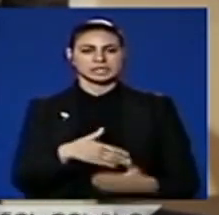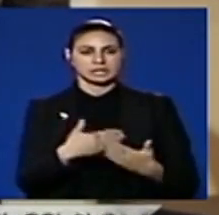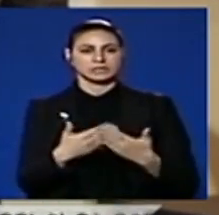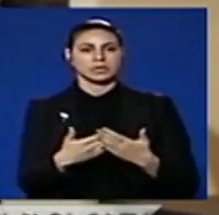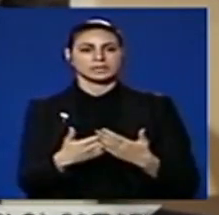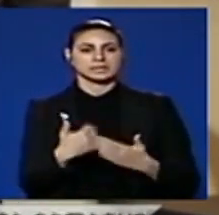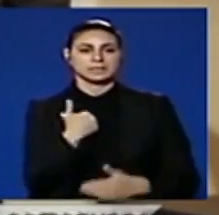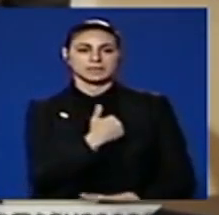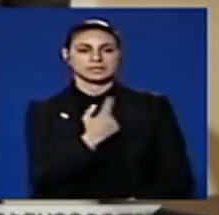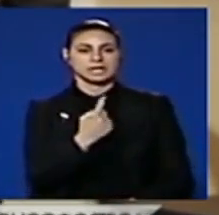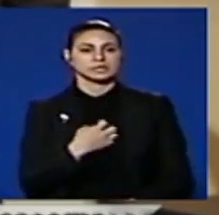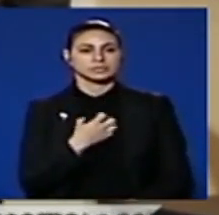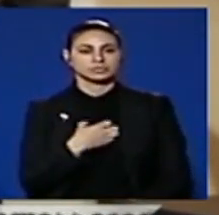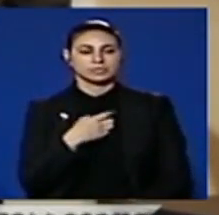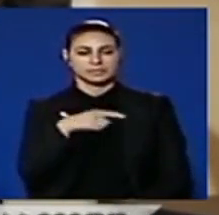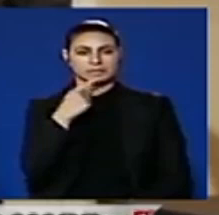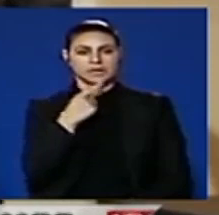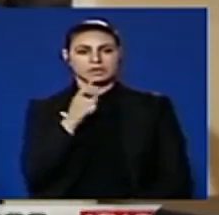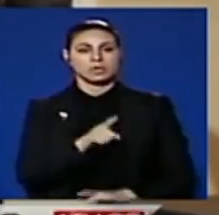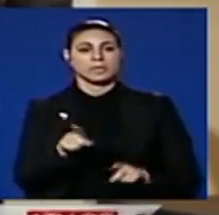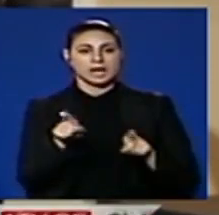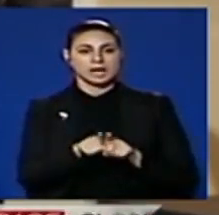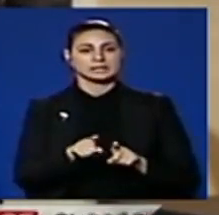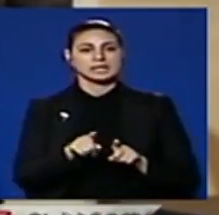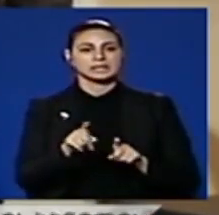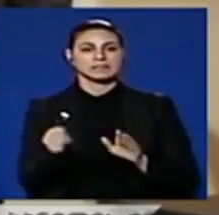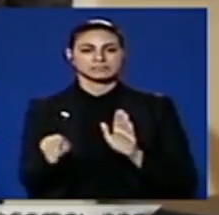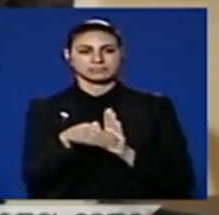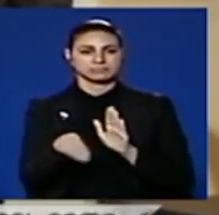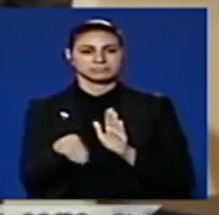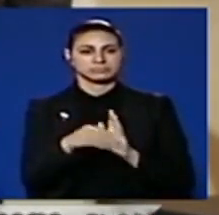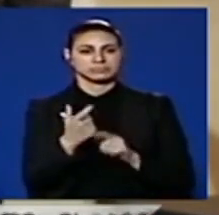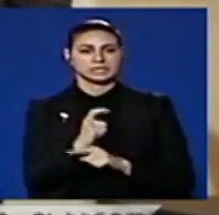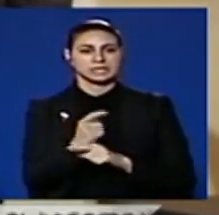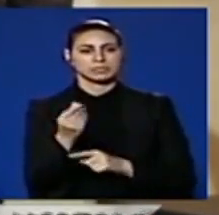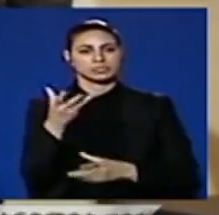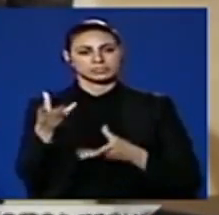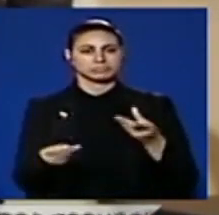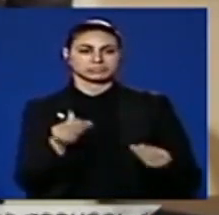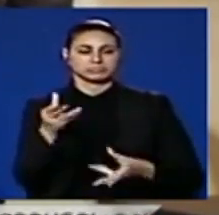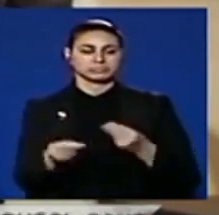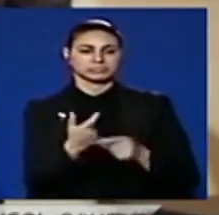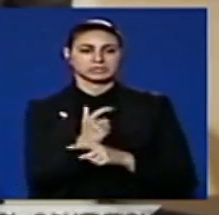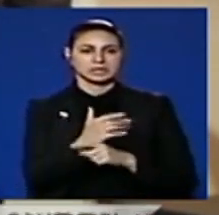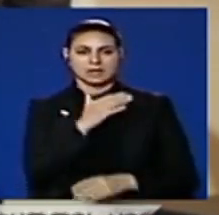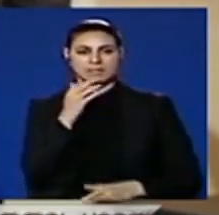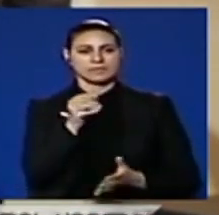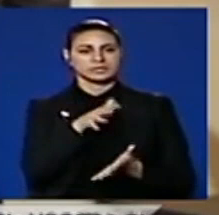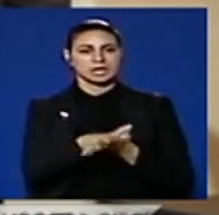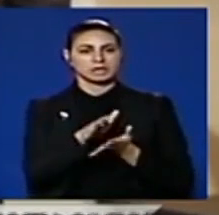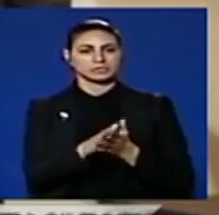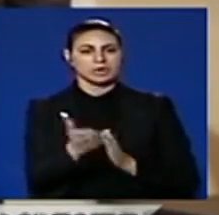აქტივობაზე. Მინდა ერთმნიშვნელოვნად თქვა, რომ ასეთი მასობრივი მოსყიდვები და ფულის ესეთი მასობრივი ხარჯვა არ